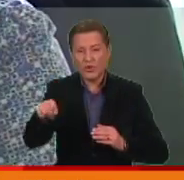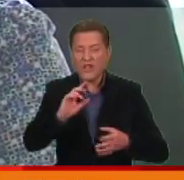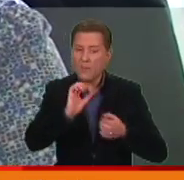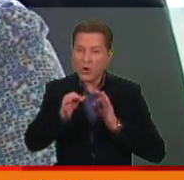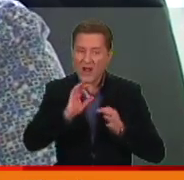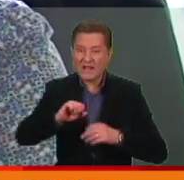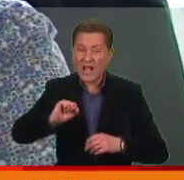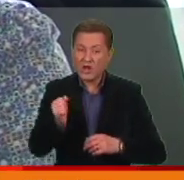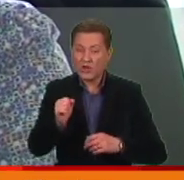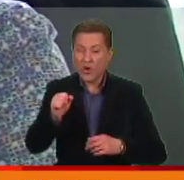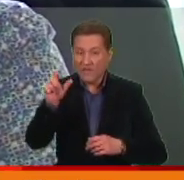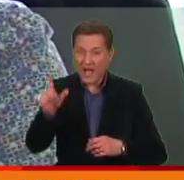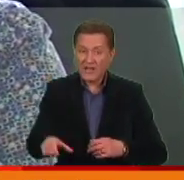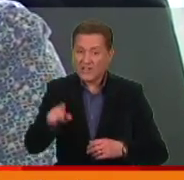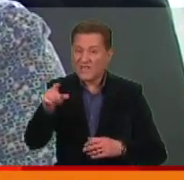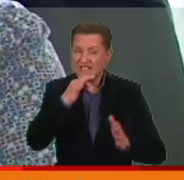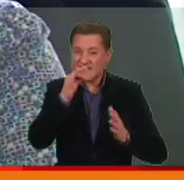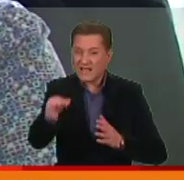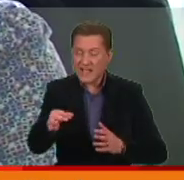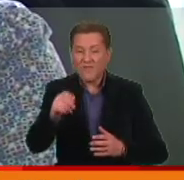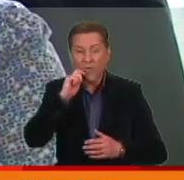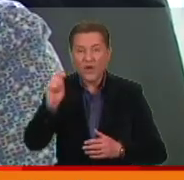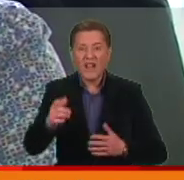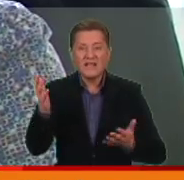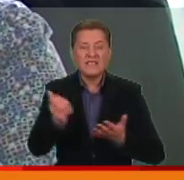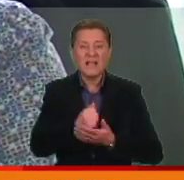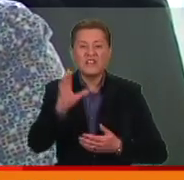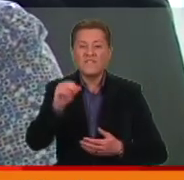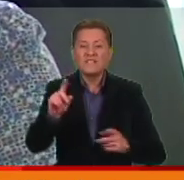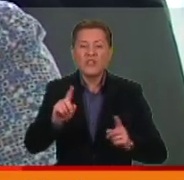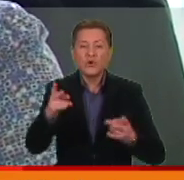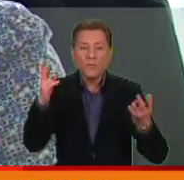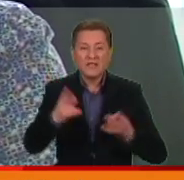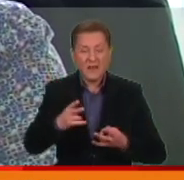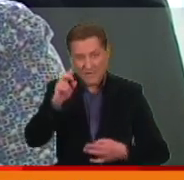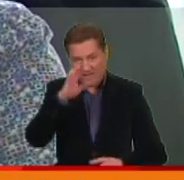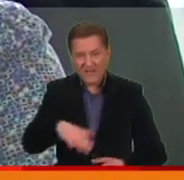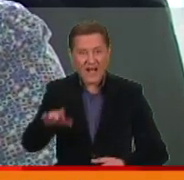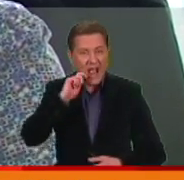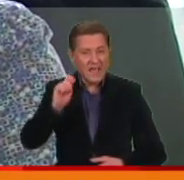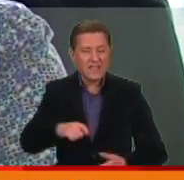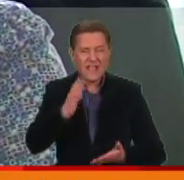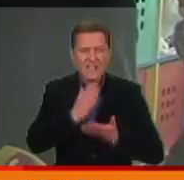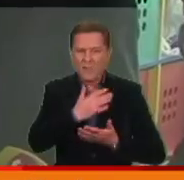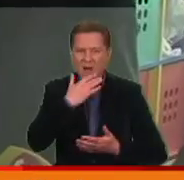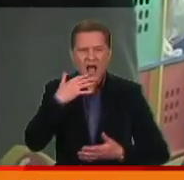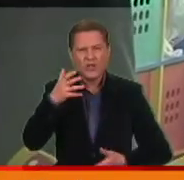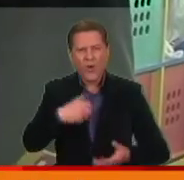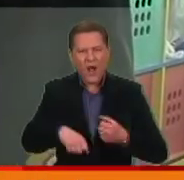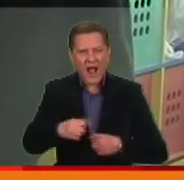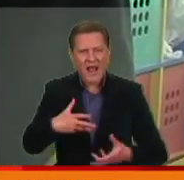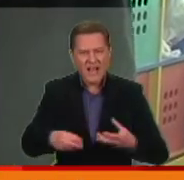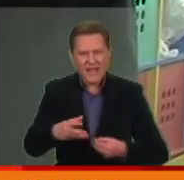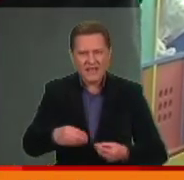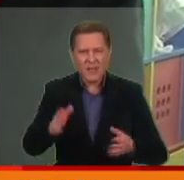порада товариша. Він сказав, в Україні ти знайдеш усе, що потрібно. Це країна, що має величезну кількість природних ресурсів. Крім того,